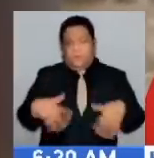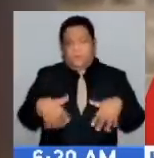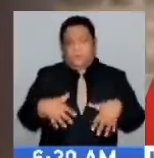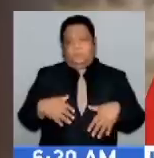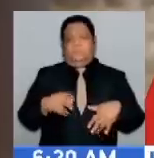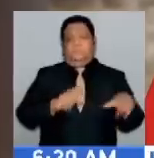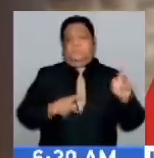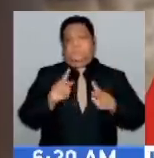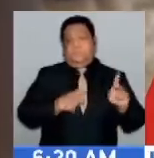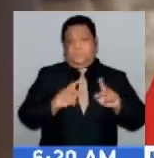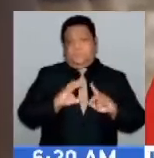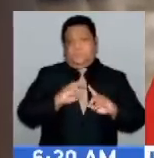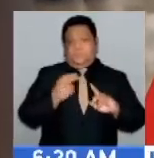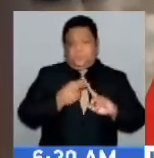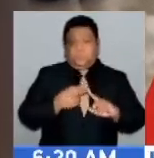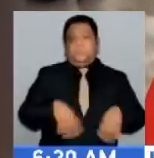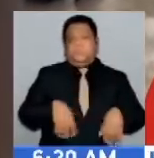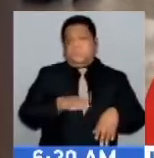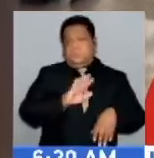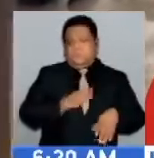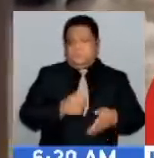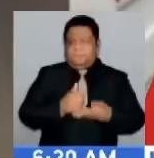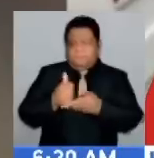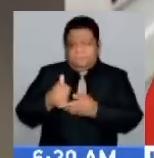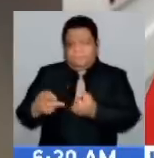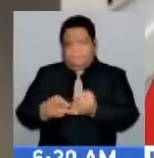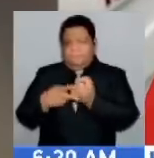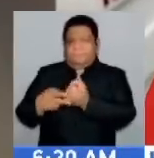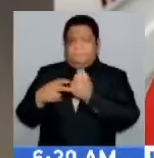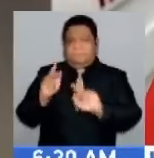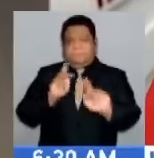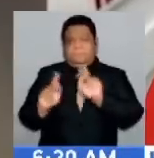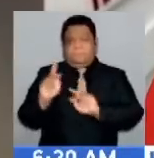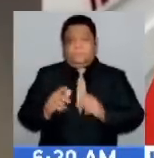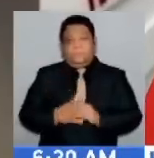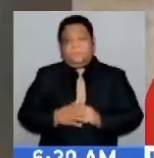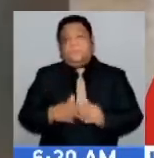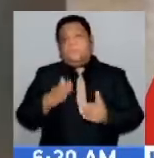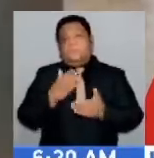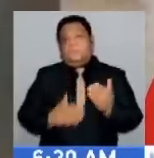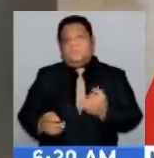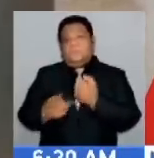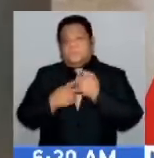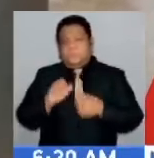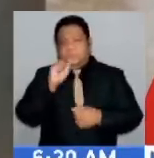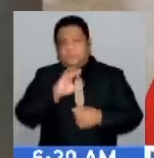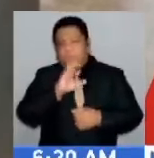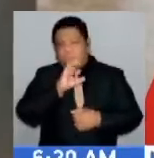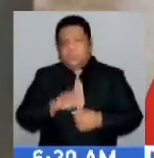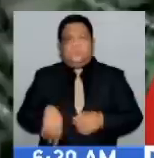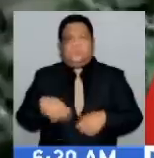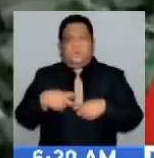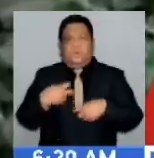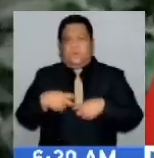Taganaan Disaster Risk Reduction Management Office sa mga residente. Ilan sa na-rescue ay mga senior citizen na nahirapang tumawid dahil sa